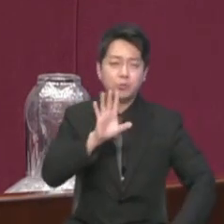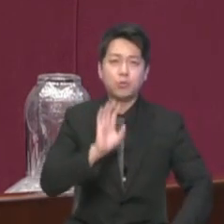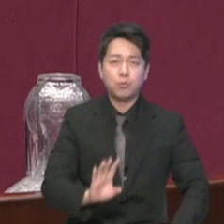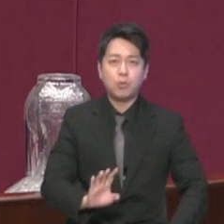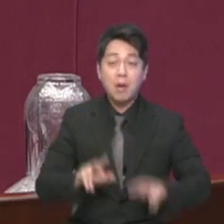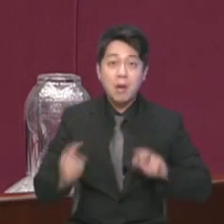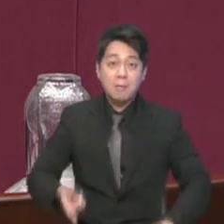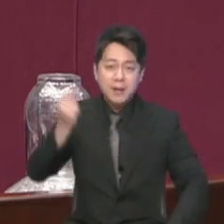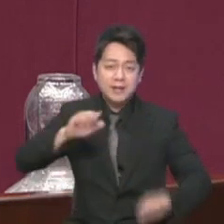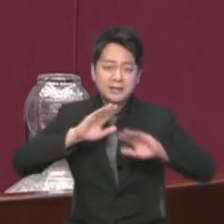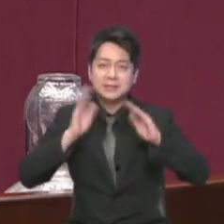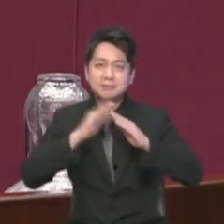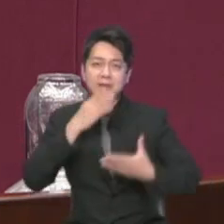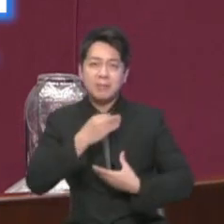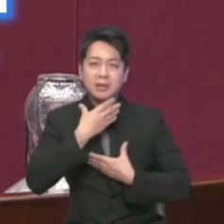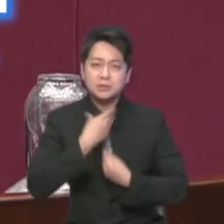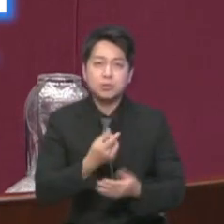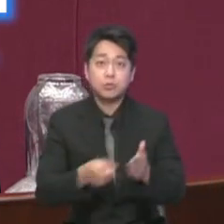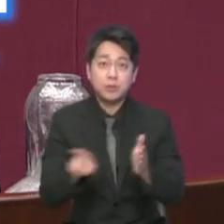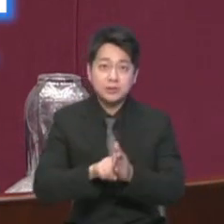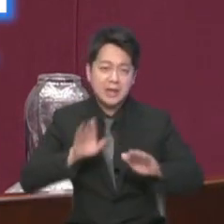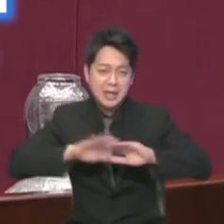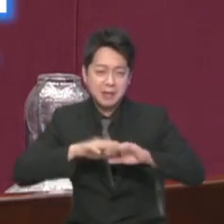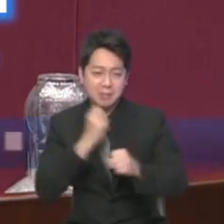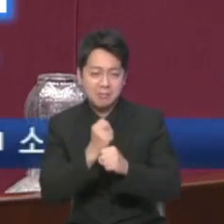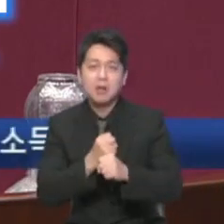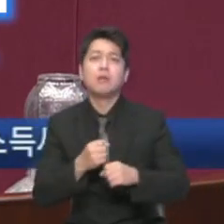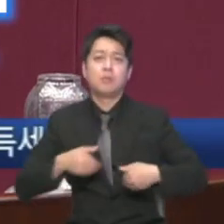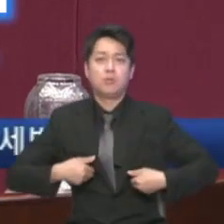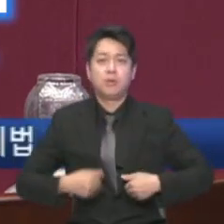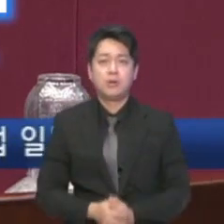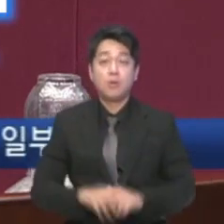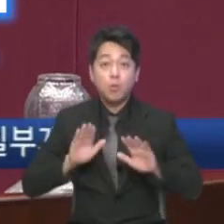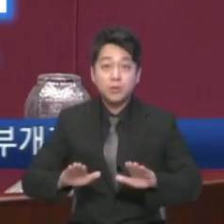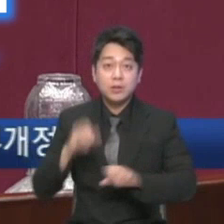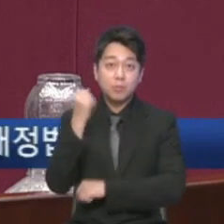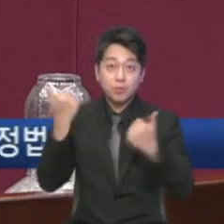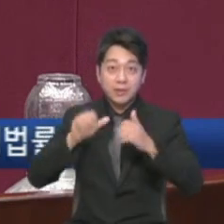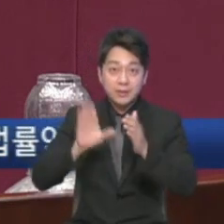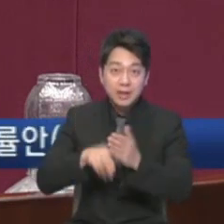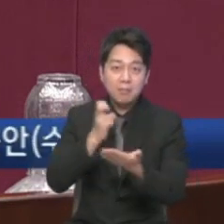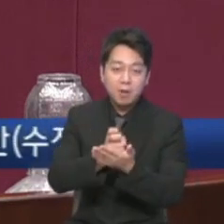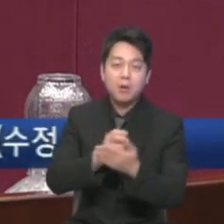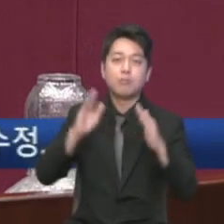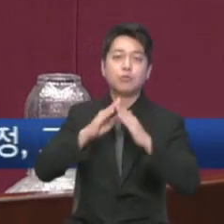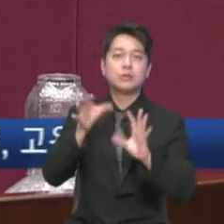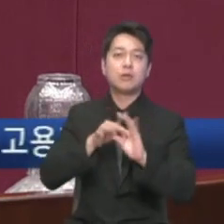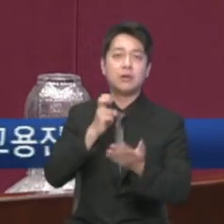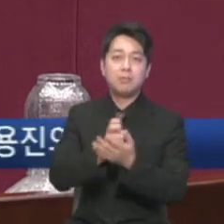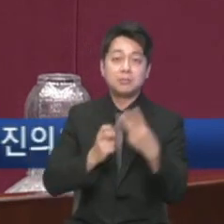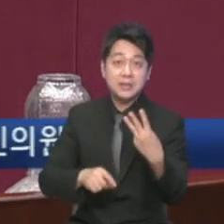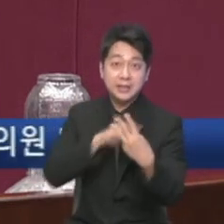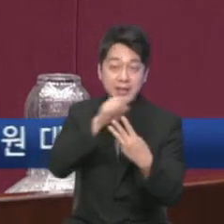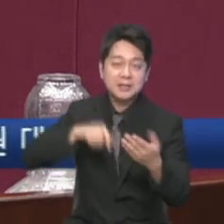신속하게 안전핀을 마련해야 합니다. 오늘 부동산세 3법이 바로 그 안전핀입니다. 오늘 안전핀을 다시 마련하지